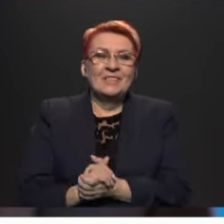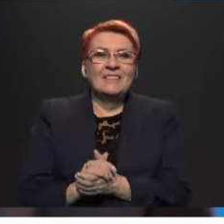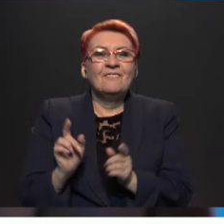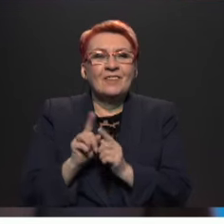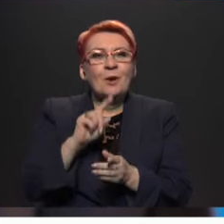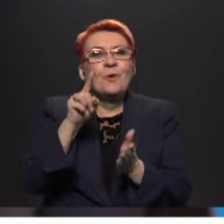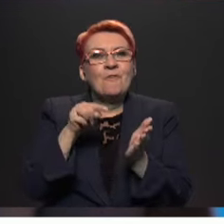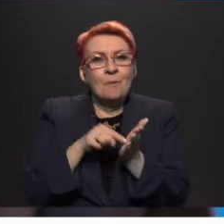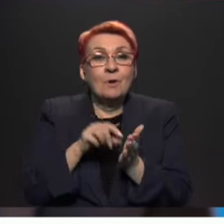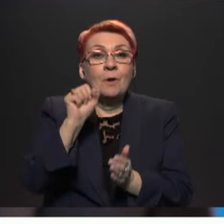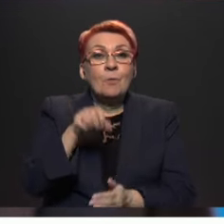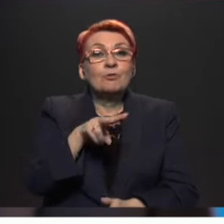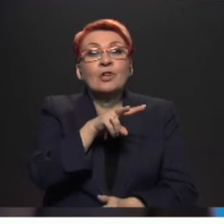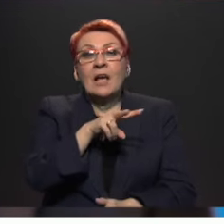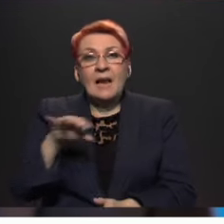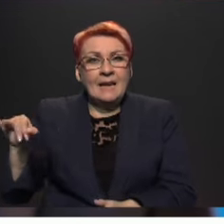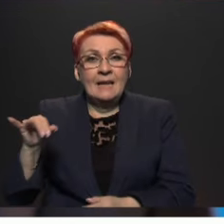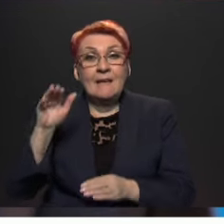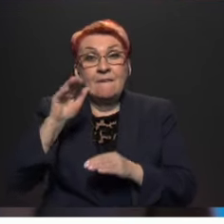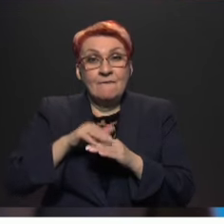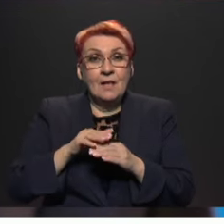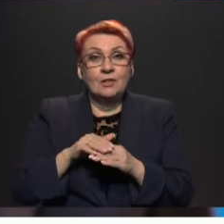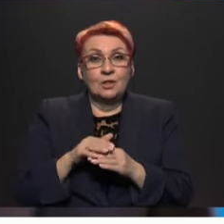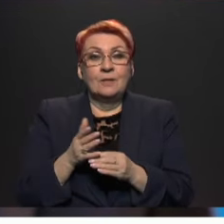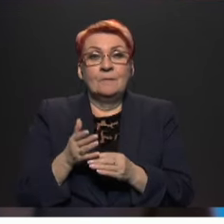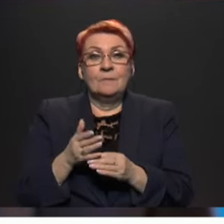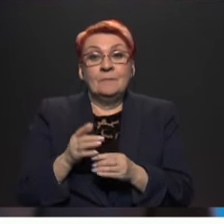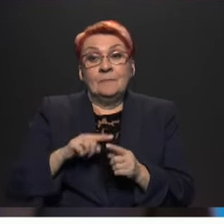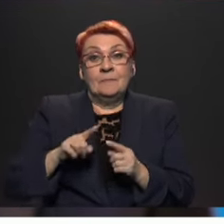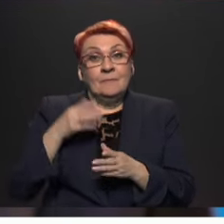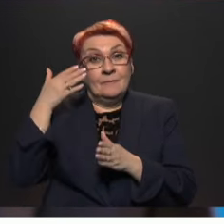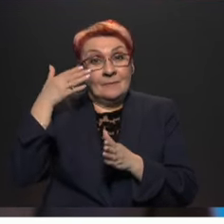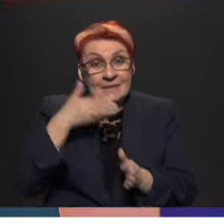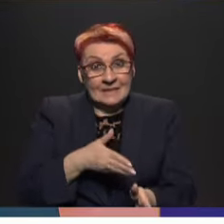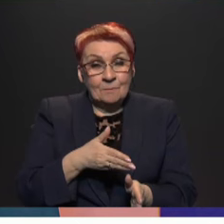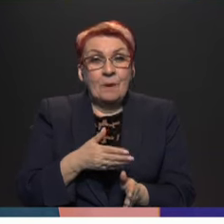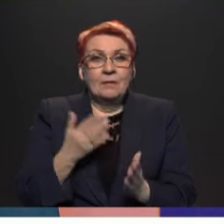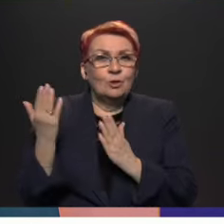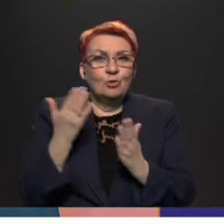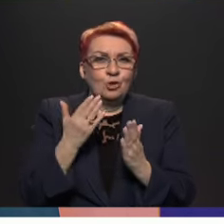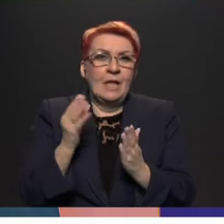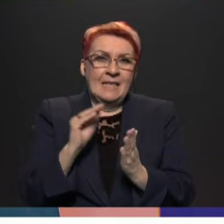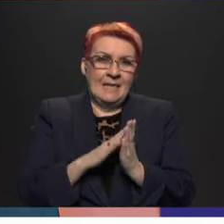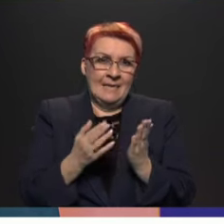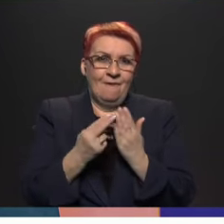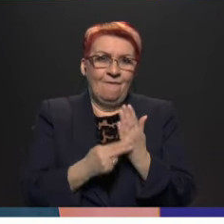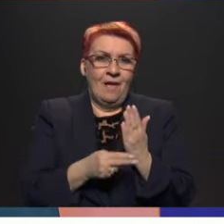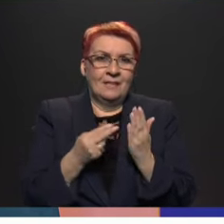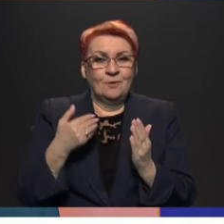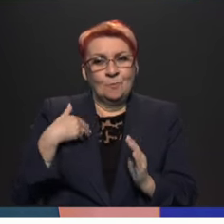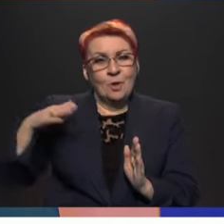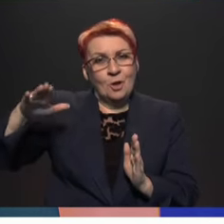вопрос. Можно ли вечером, уже перед сном, находясь в постели, читать Евангелие? Оно у меня лежит